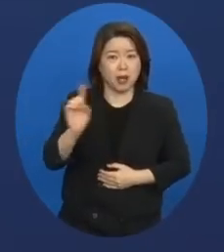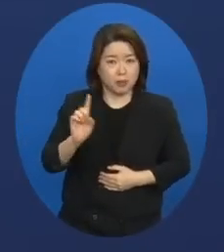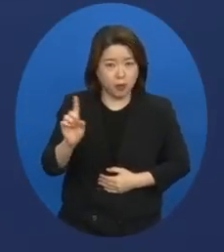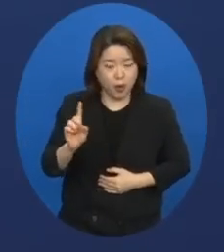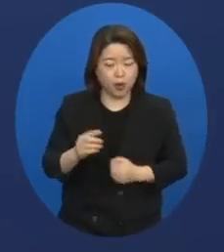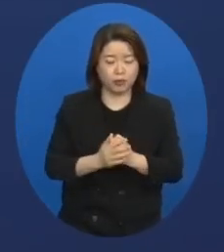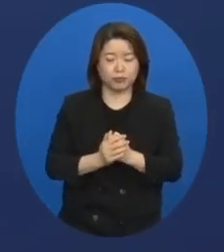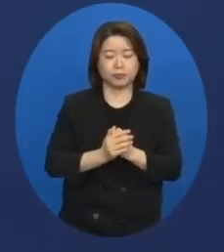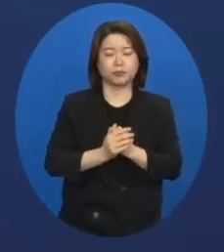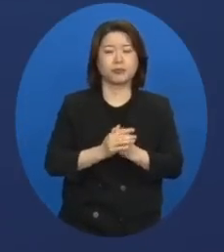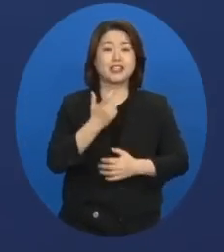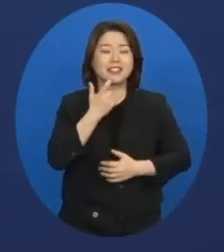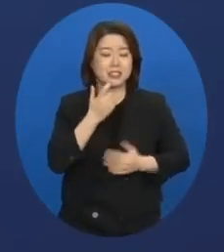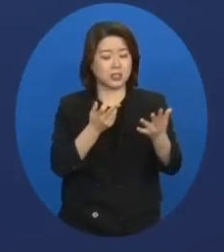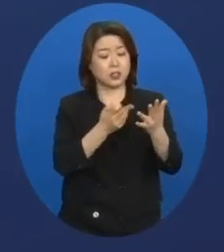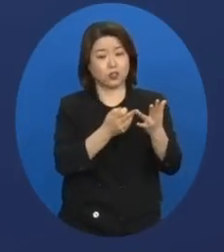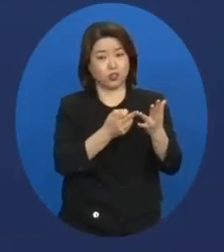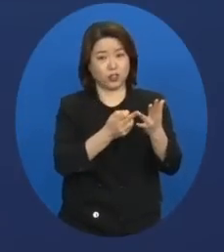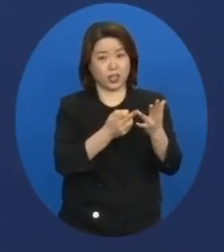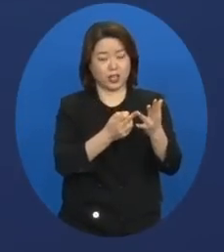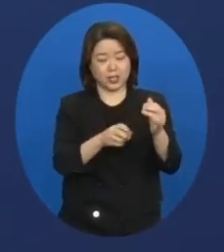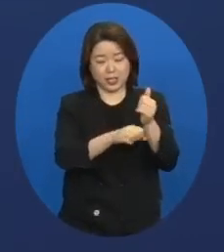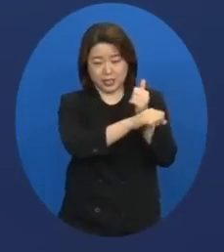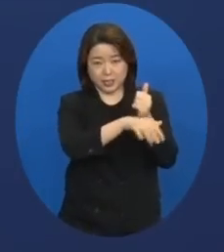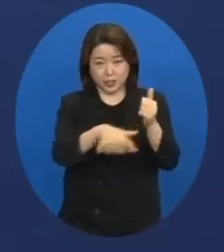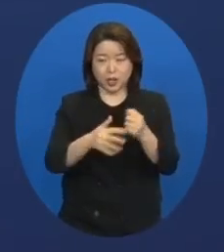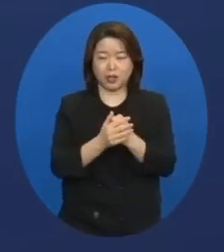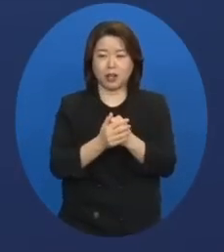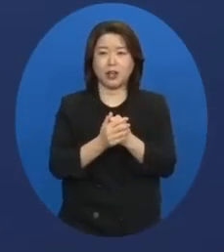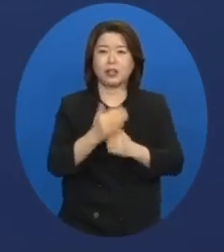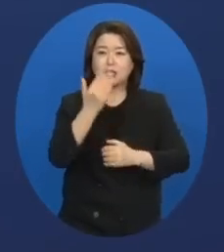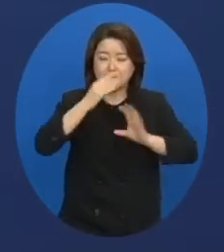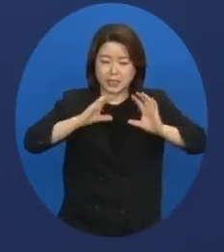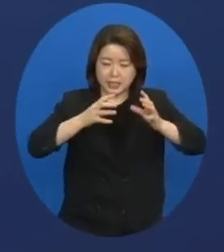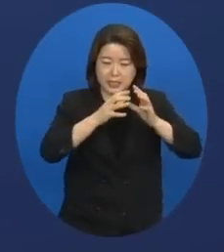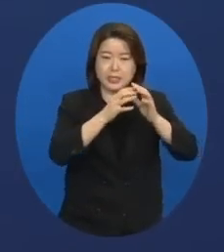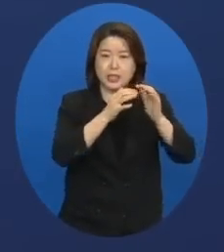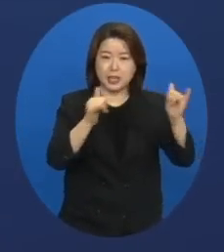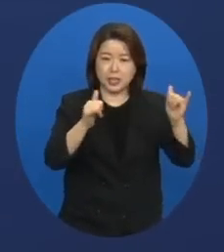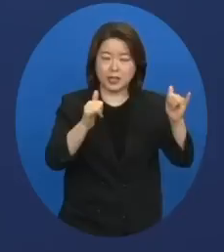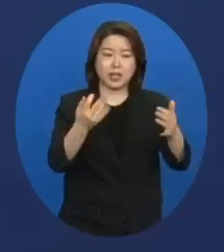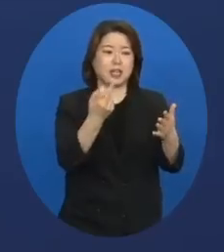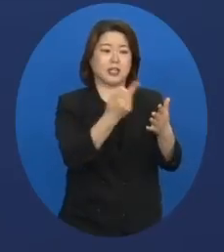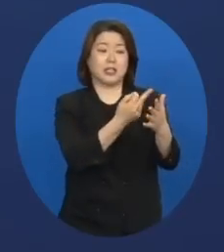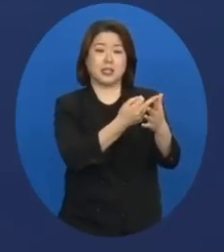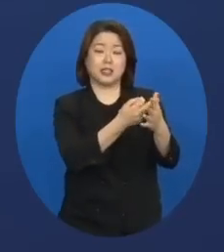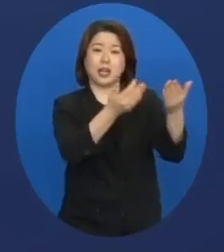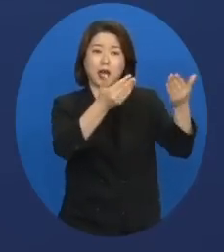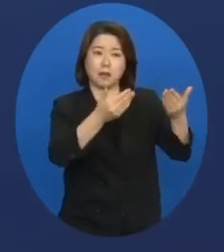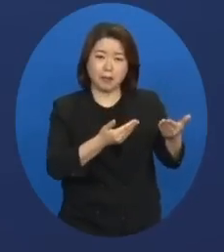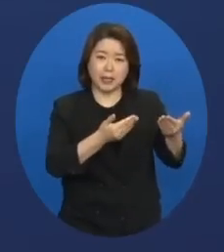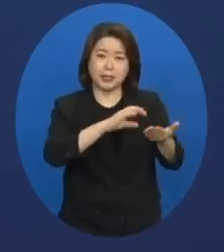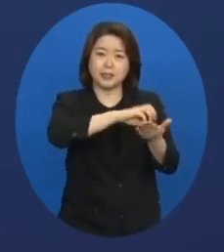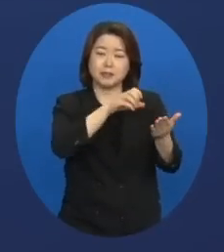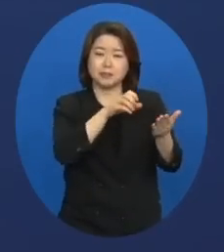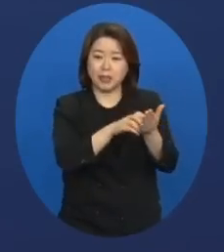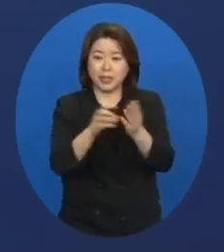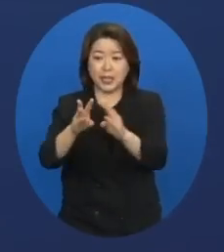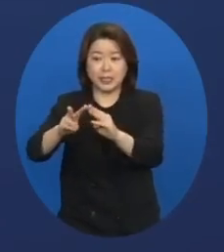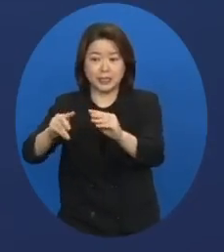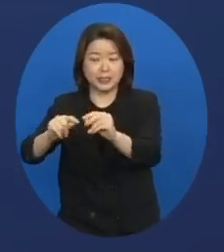지파가 실제적으로 이스라엘 지파의 장자가 받을 그런 분깃을 받았다, 그런